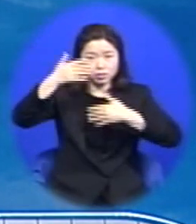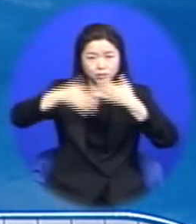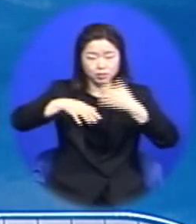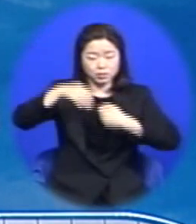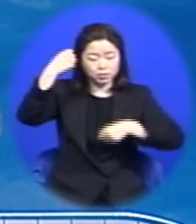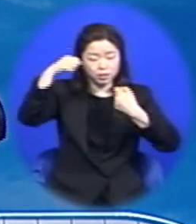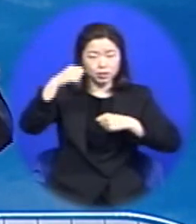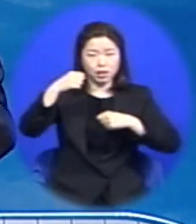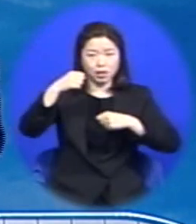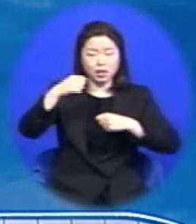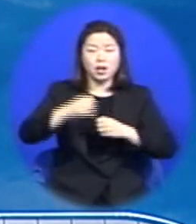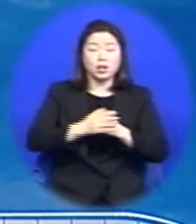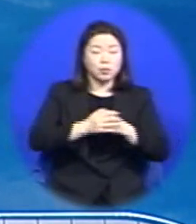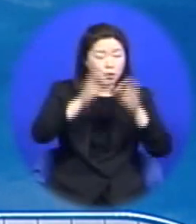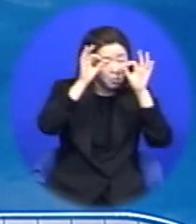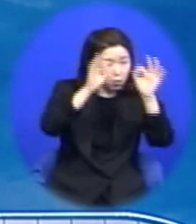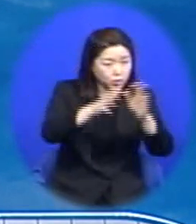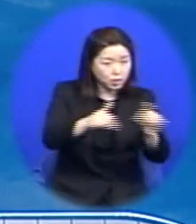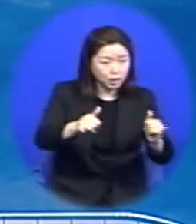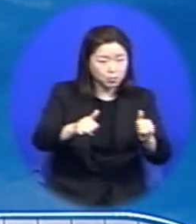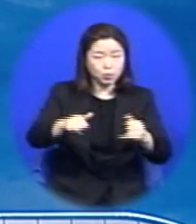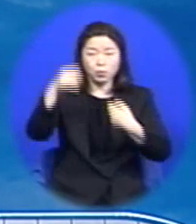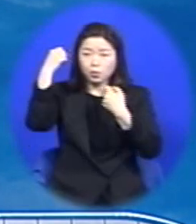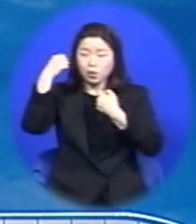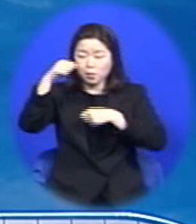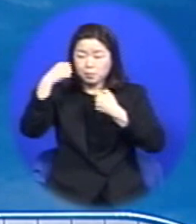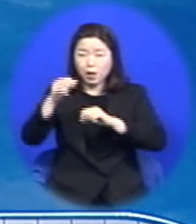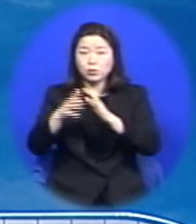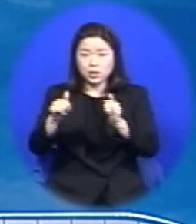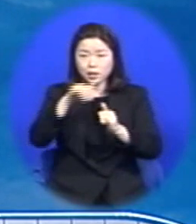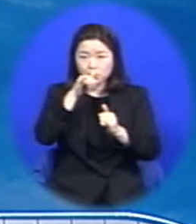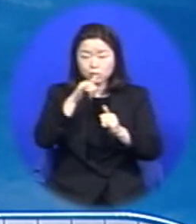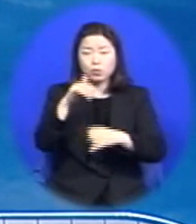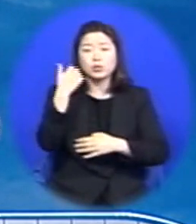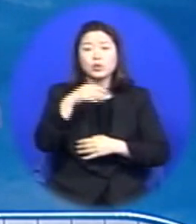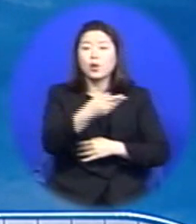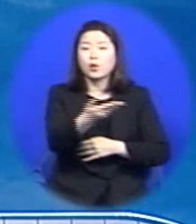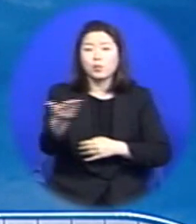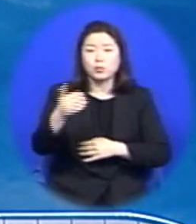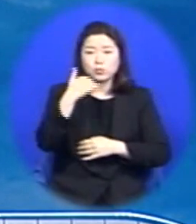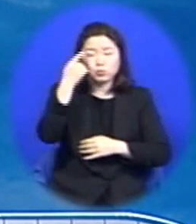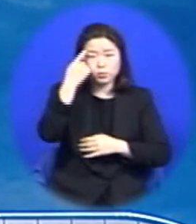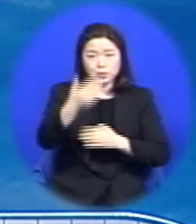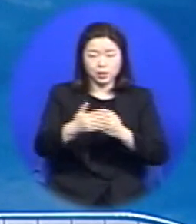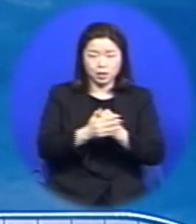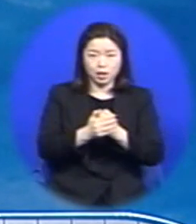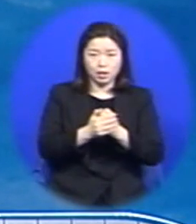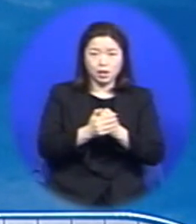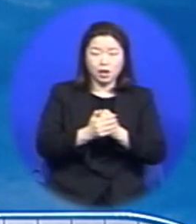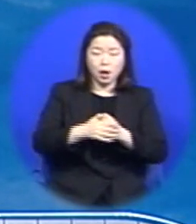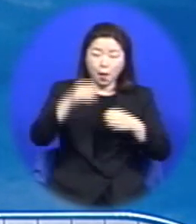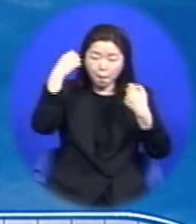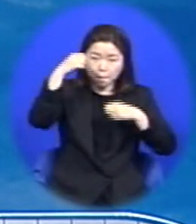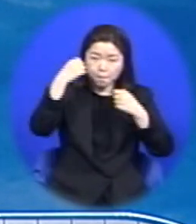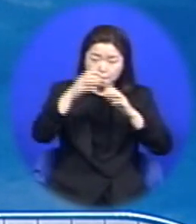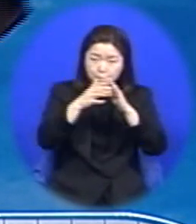거죠. 여러분은 관객 같습니까? 배우 같습니까? 배우는 설교하는 목사가